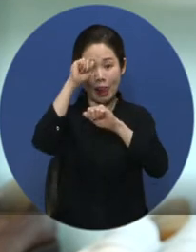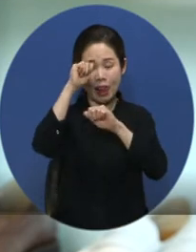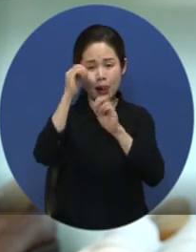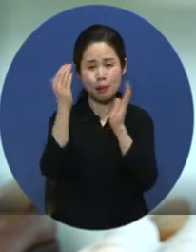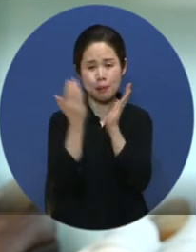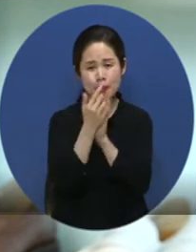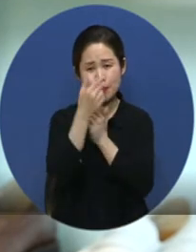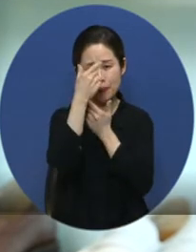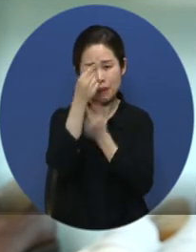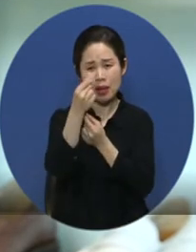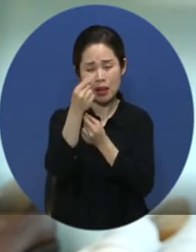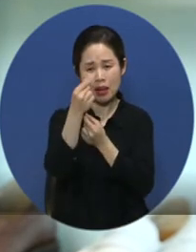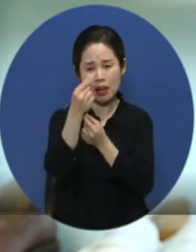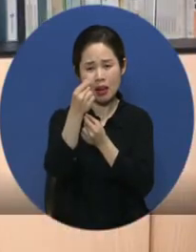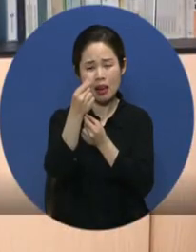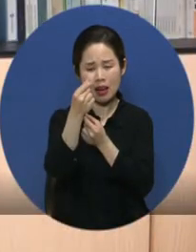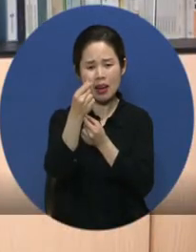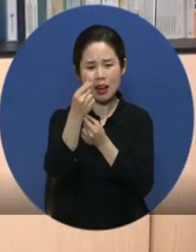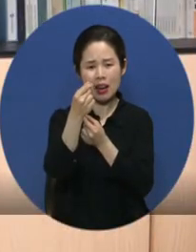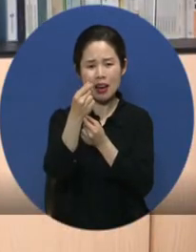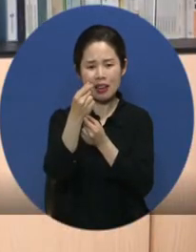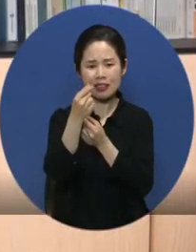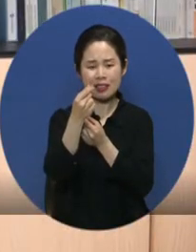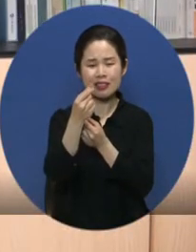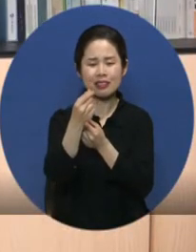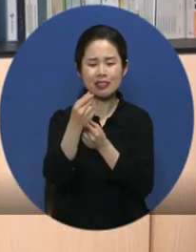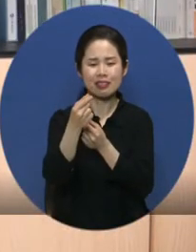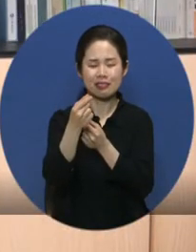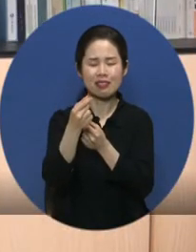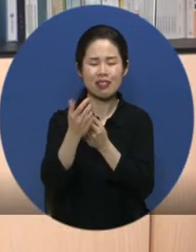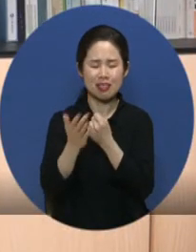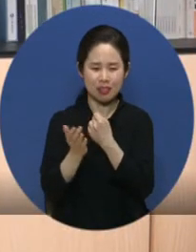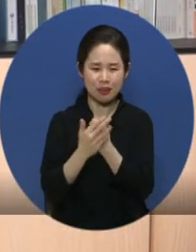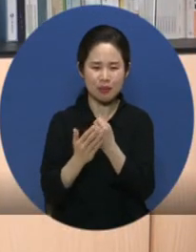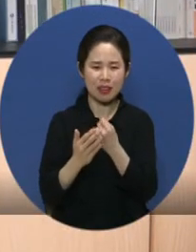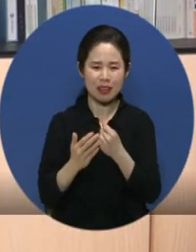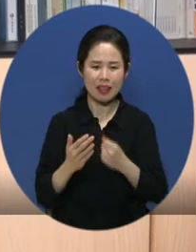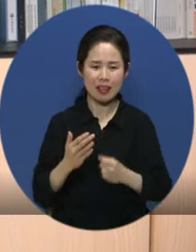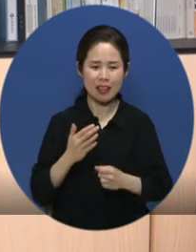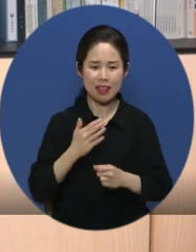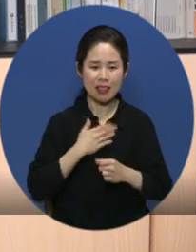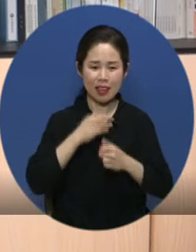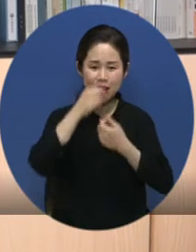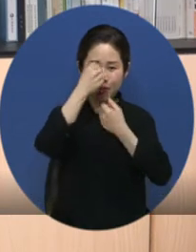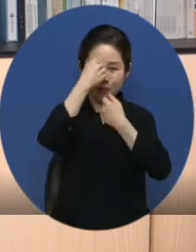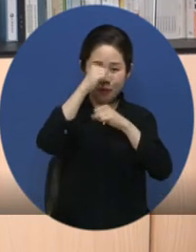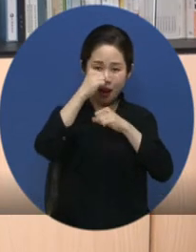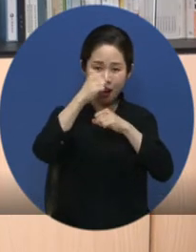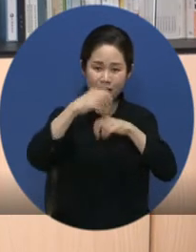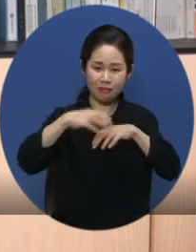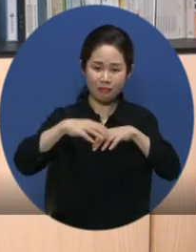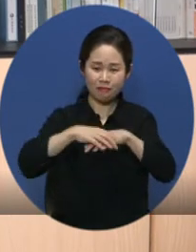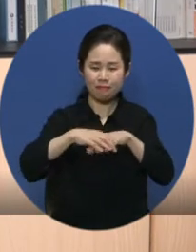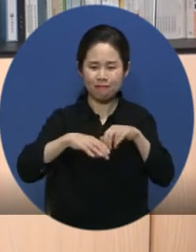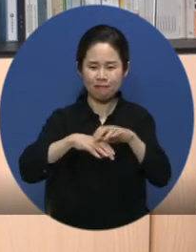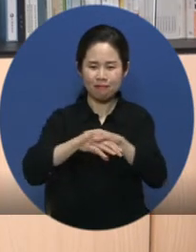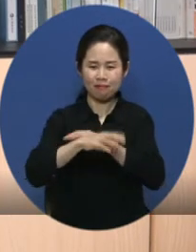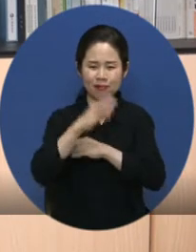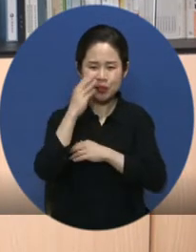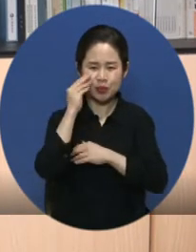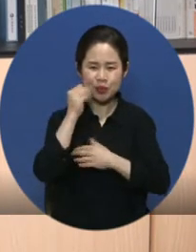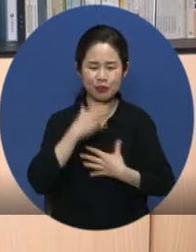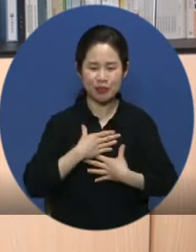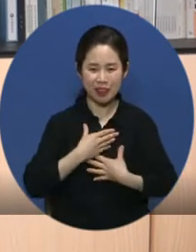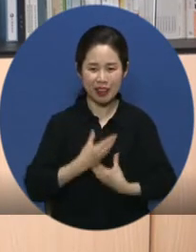또 수제화이기 때문에 상당히 본인의 발과 친해지는 시간이 빨라지겠고 또 그리고